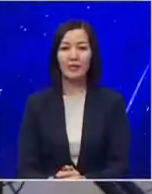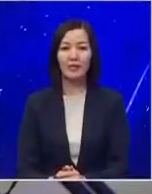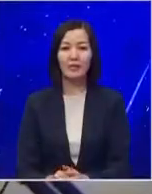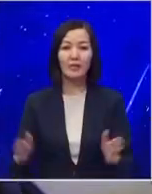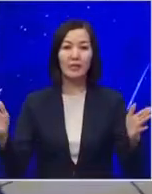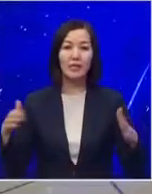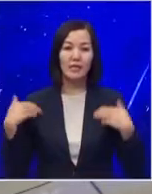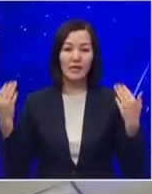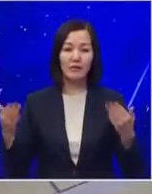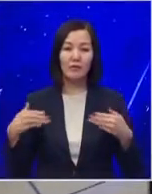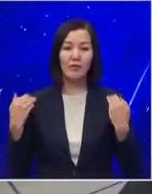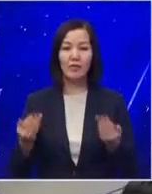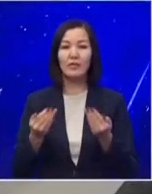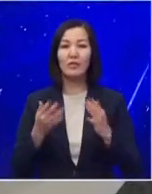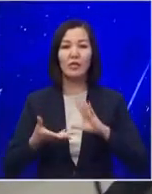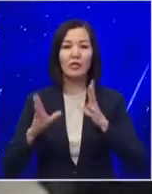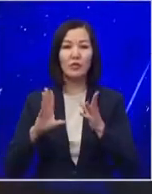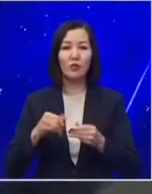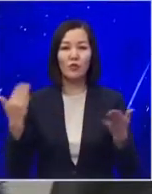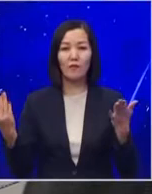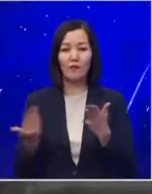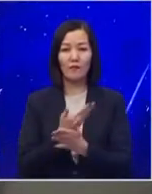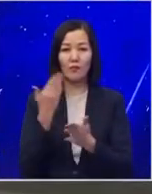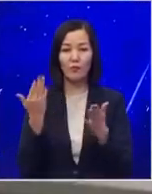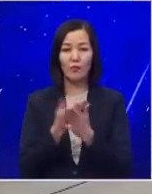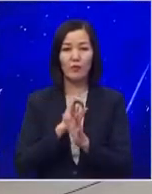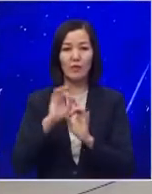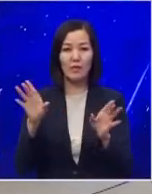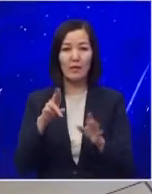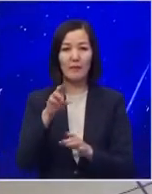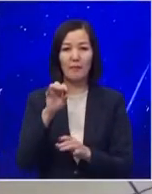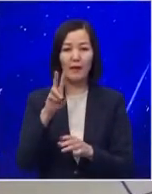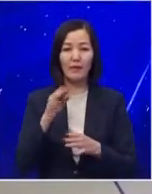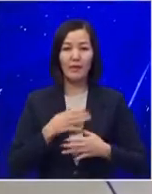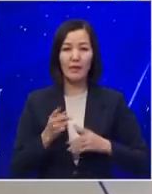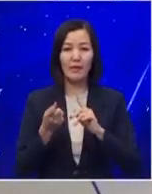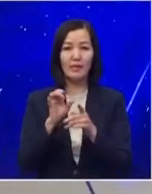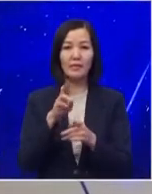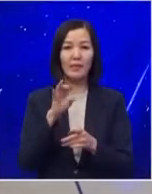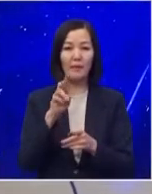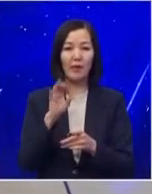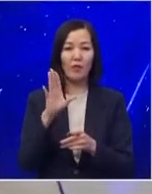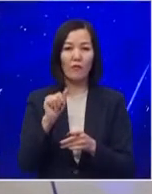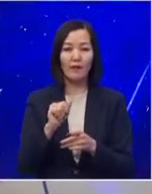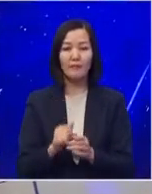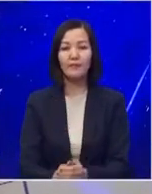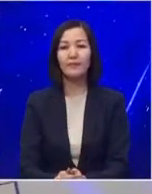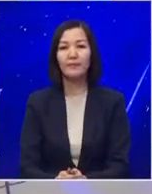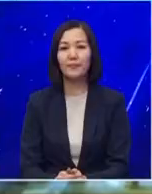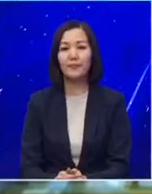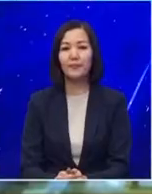здравствуйте вы смотрите итоговый выпуск новостей в студии для вас работает в и семье кого сурдоперевод aigul стариковой